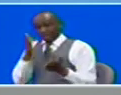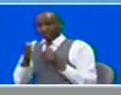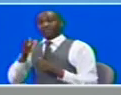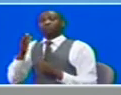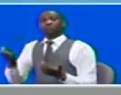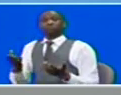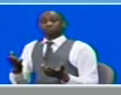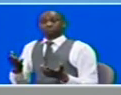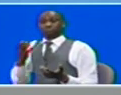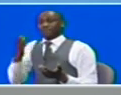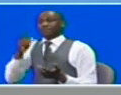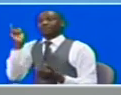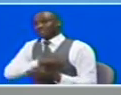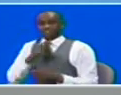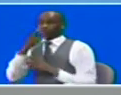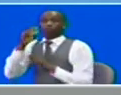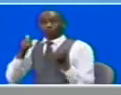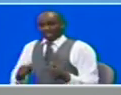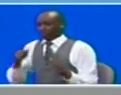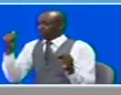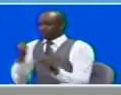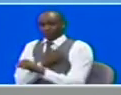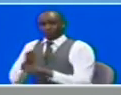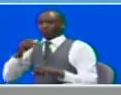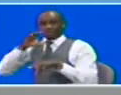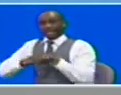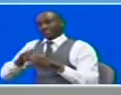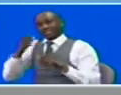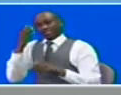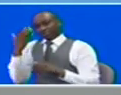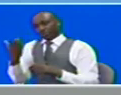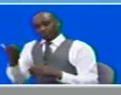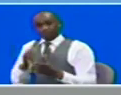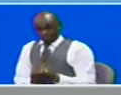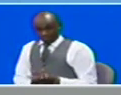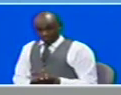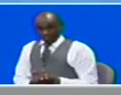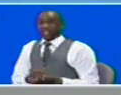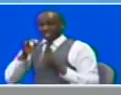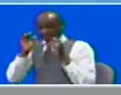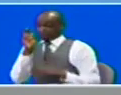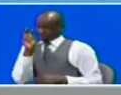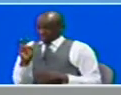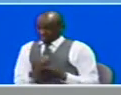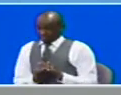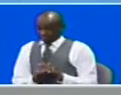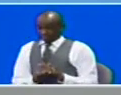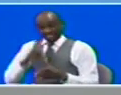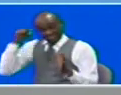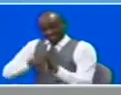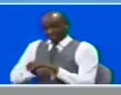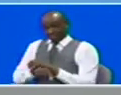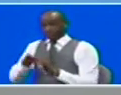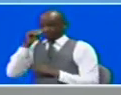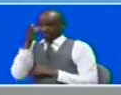year haimaanishi umehitimu kupata cheti cha degree. Lakini ukiangalia kwa kina